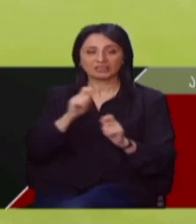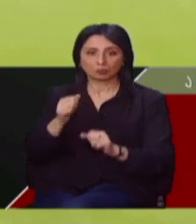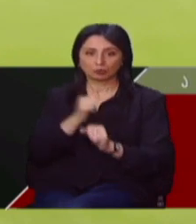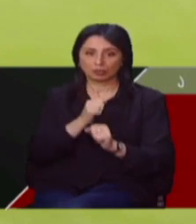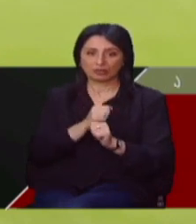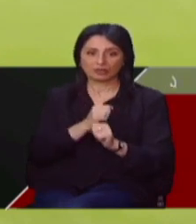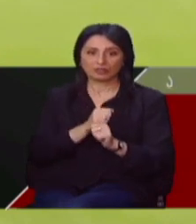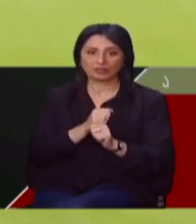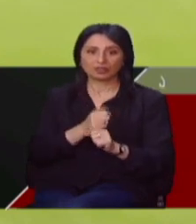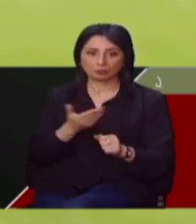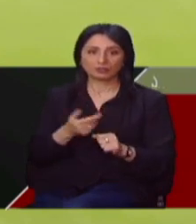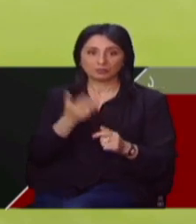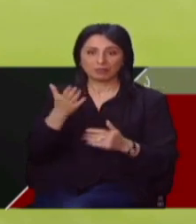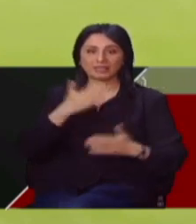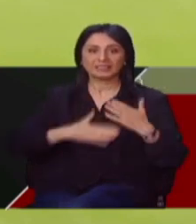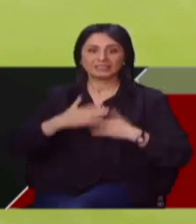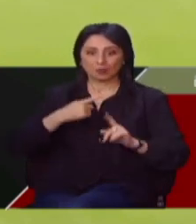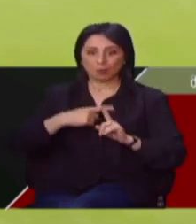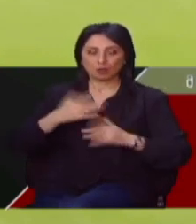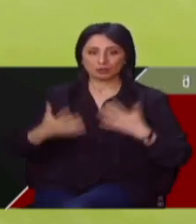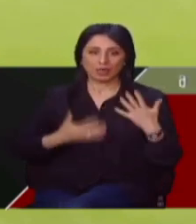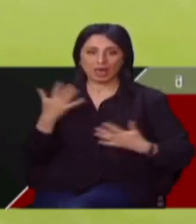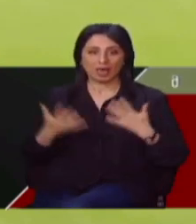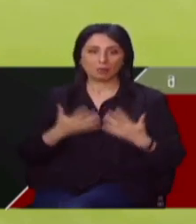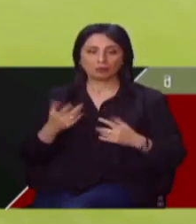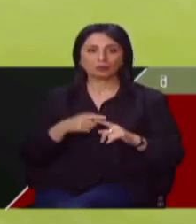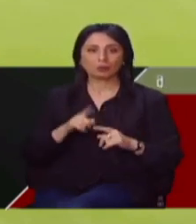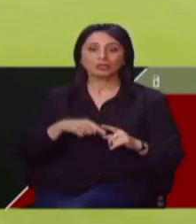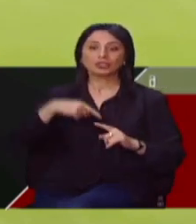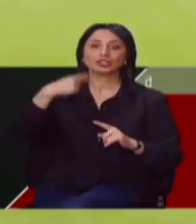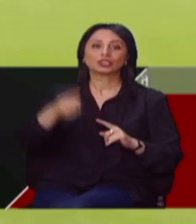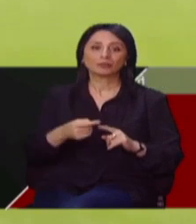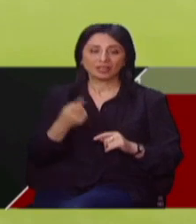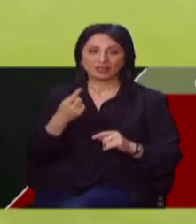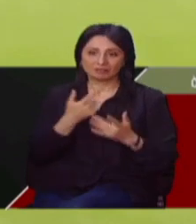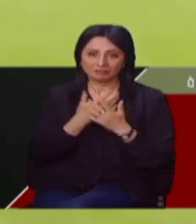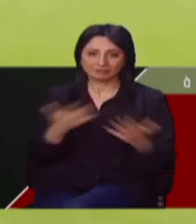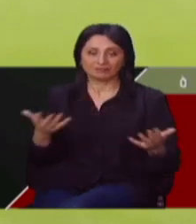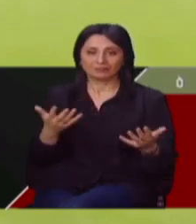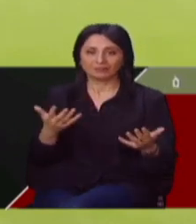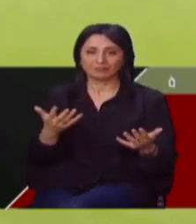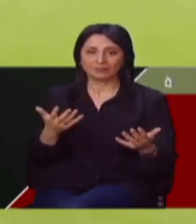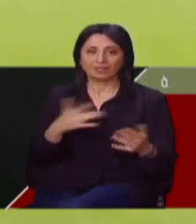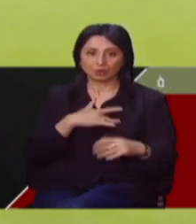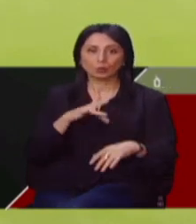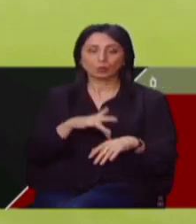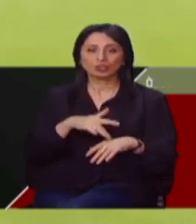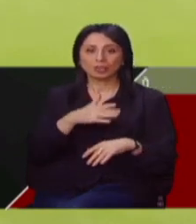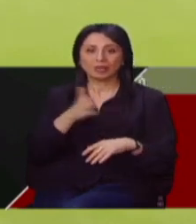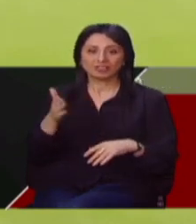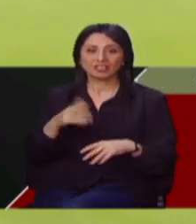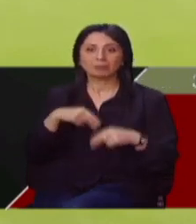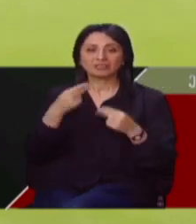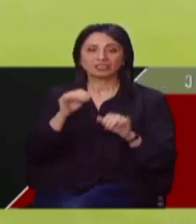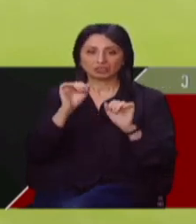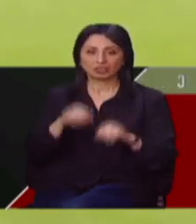გავუკეთოთ, თუნდაც მათი სიხარული პოზიტიური ემოცია ღირთ იმას, რომ შემდგომში არაერთ გულშემატკივარს